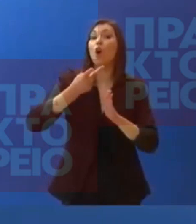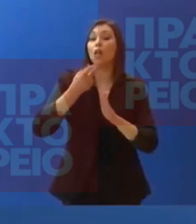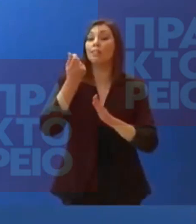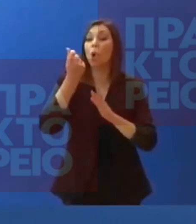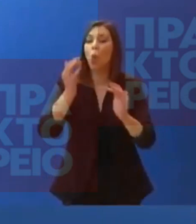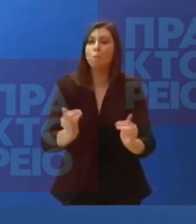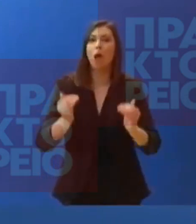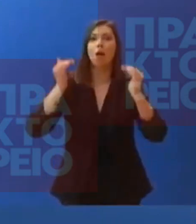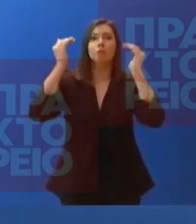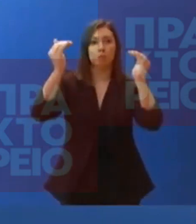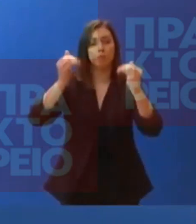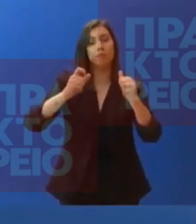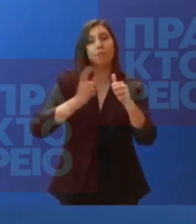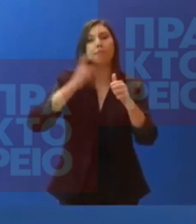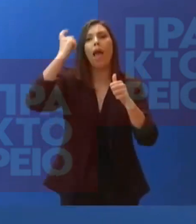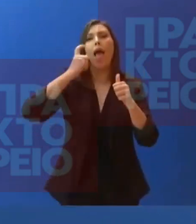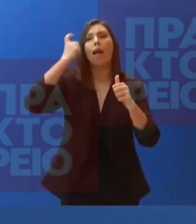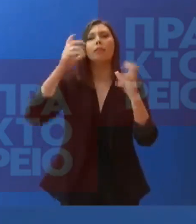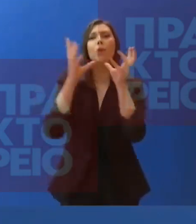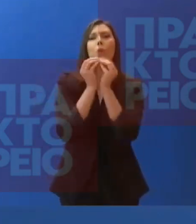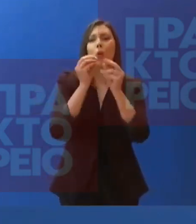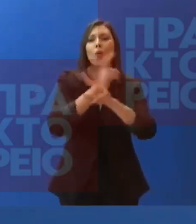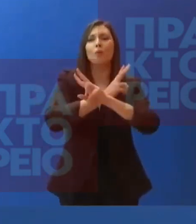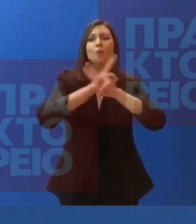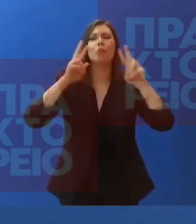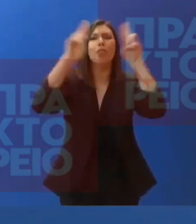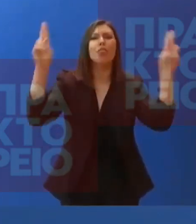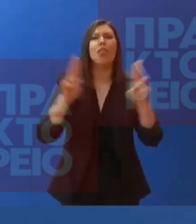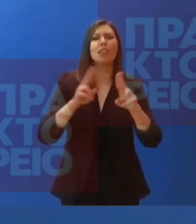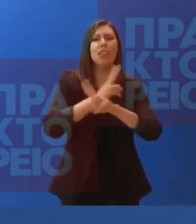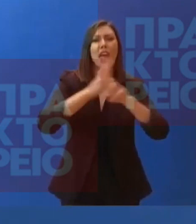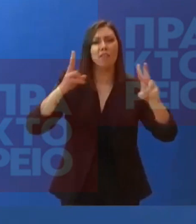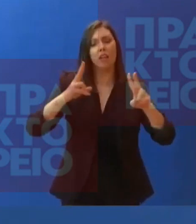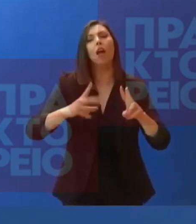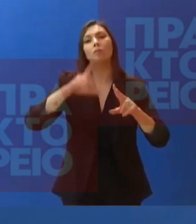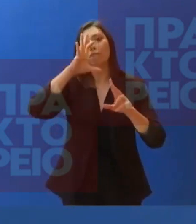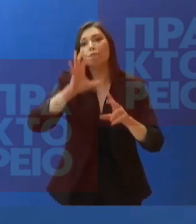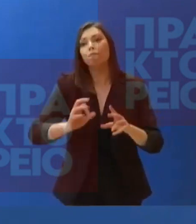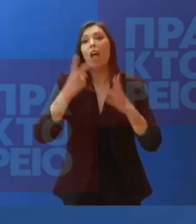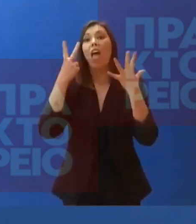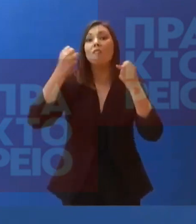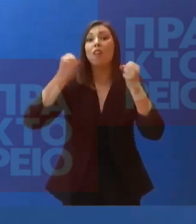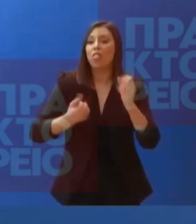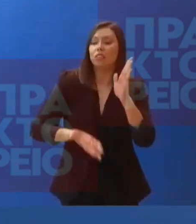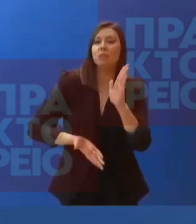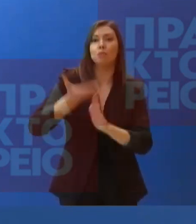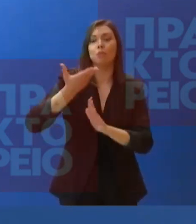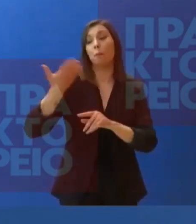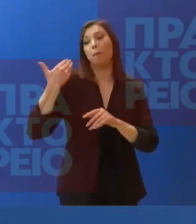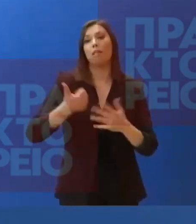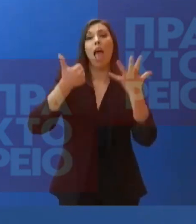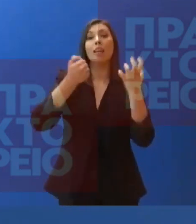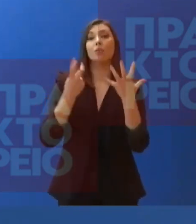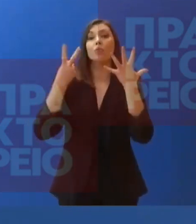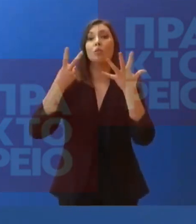Η Διεθνής Διαφάνεια κατέγραψε για τη χώρα μας βελτίωση 7 θέσεων στο δίκτυο αντίληψης διαφθοράς. Ανέβασε τη χώρα στην 60η από την